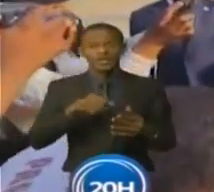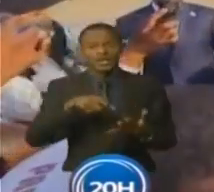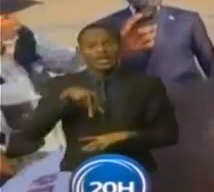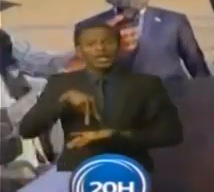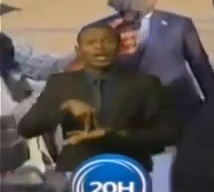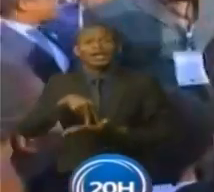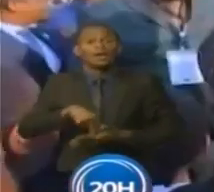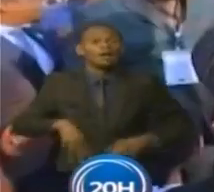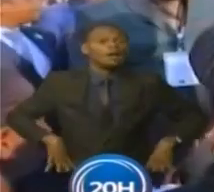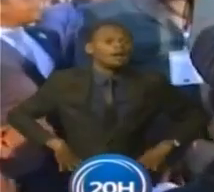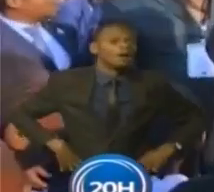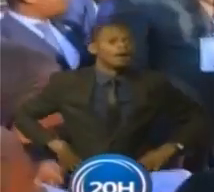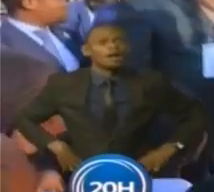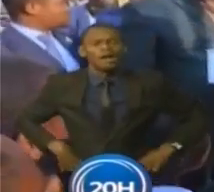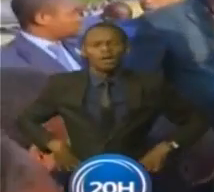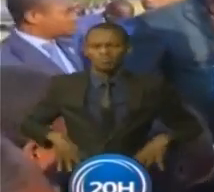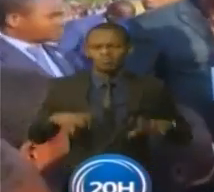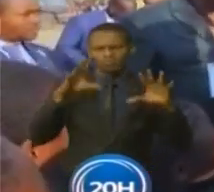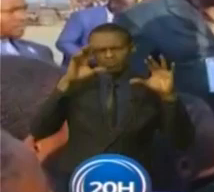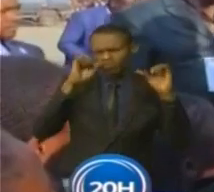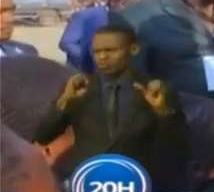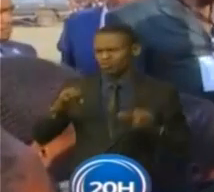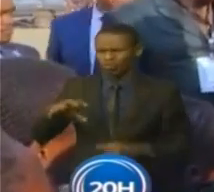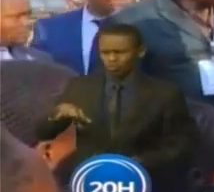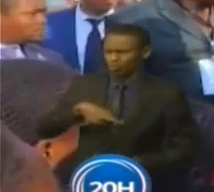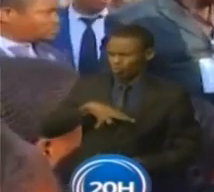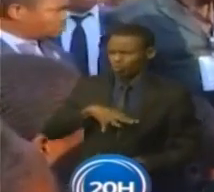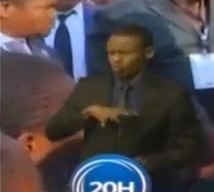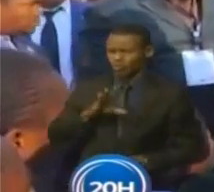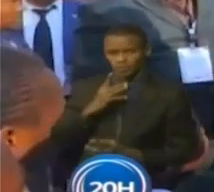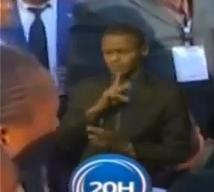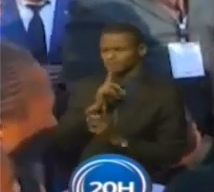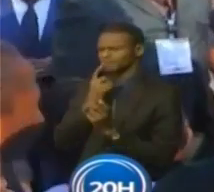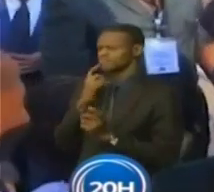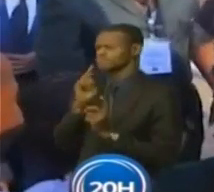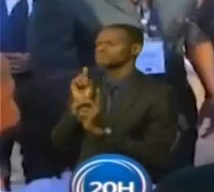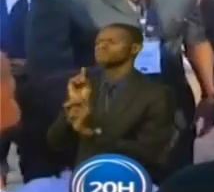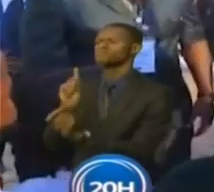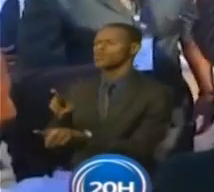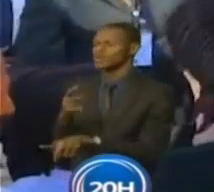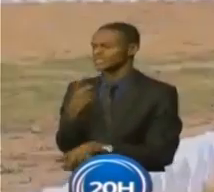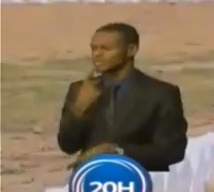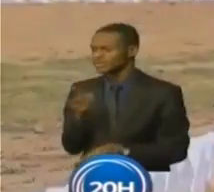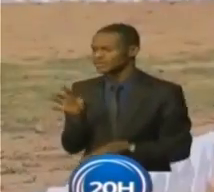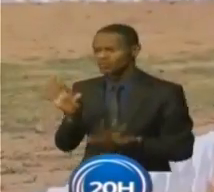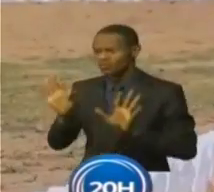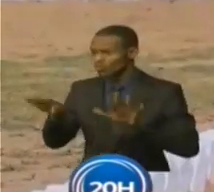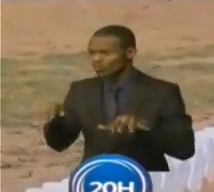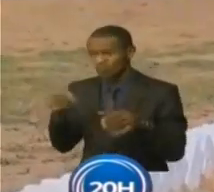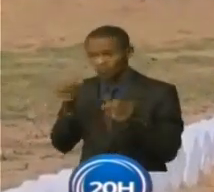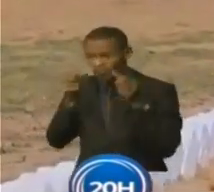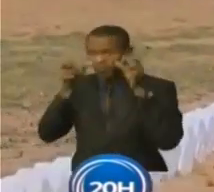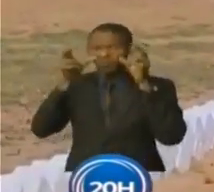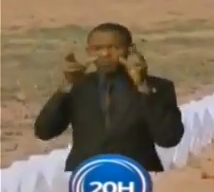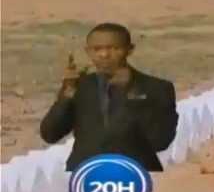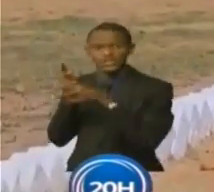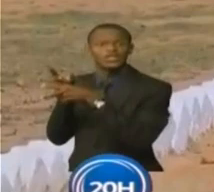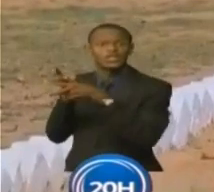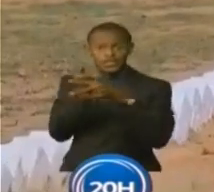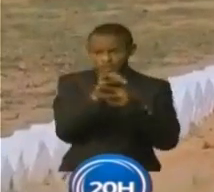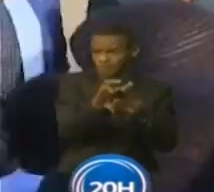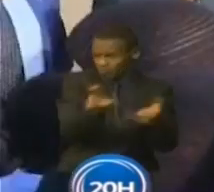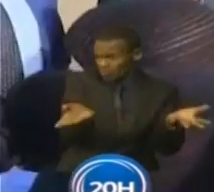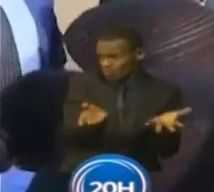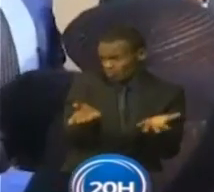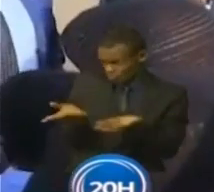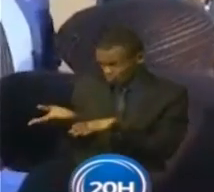mission. Vous devez prendre soin de cet outil-là. Vous êtes les plus grands, donc vous devez veiller que les petits, quand vous les trouvez en train